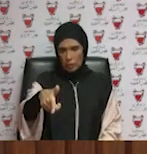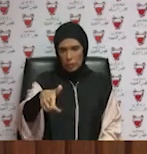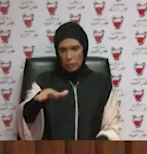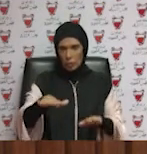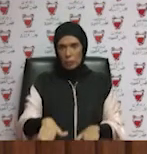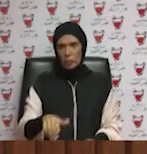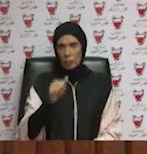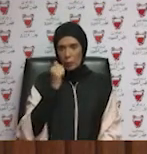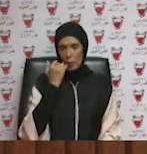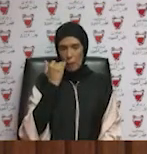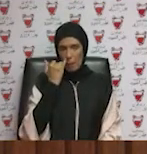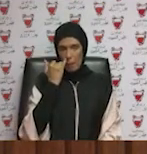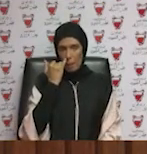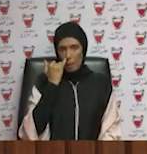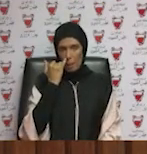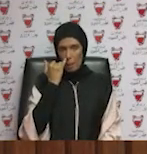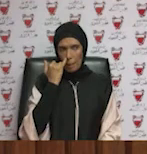للمجلس بذلك.